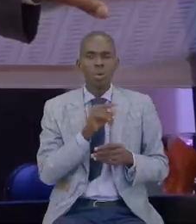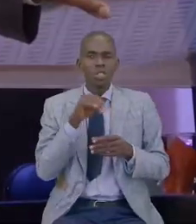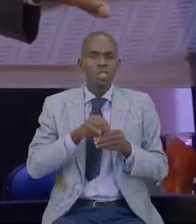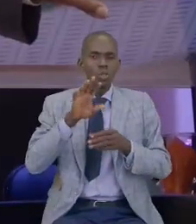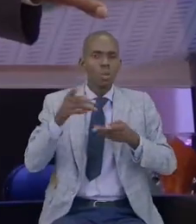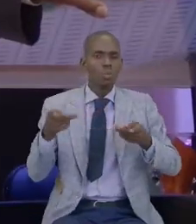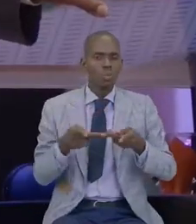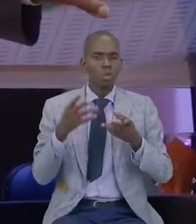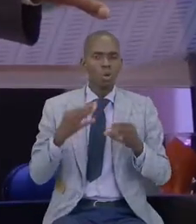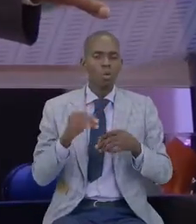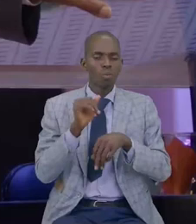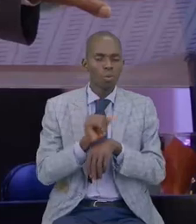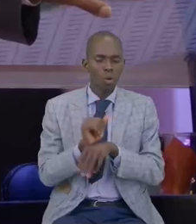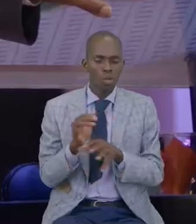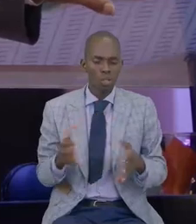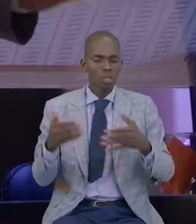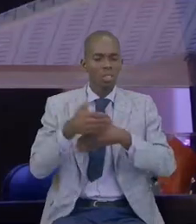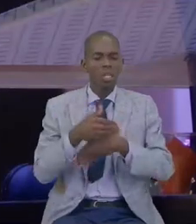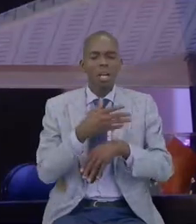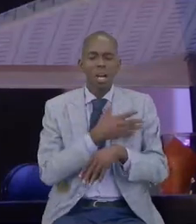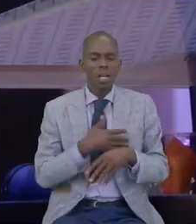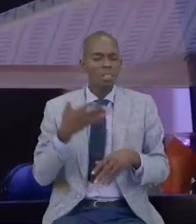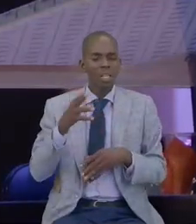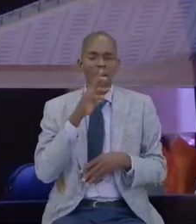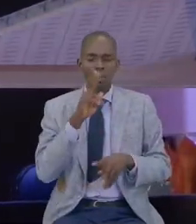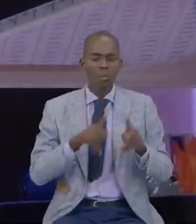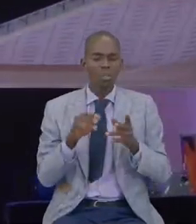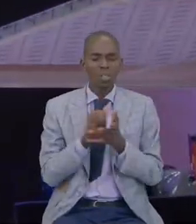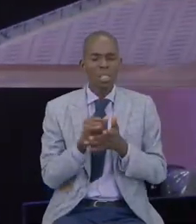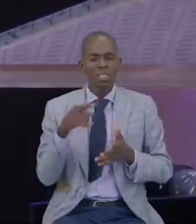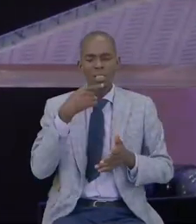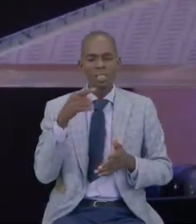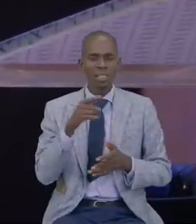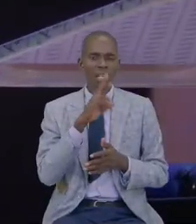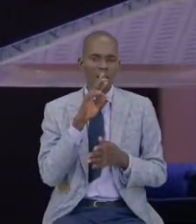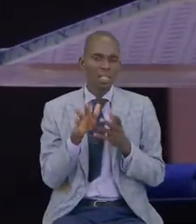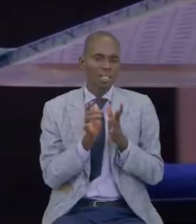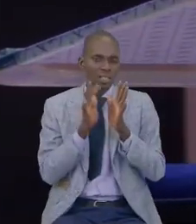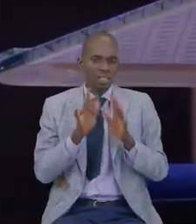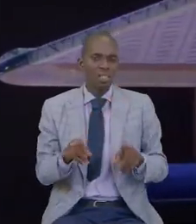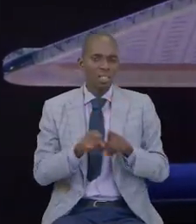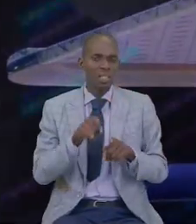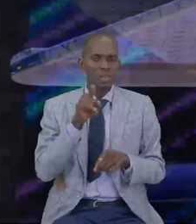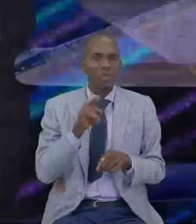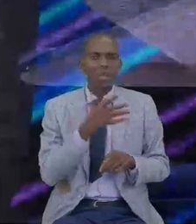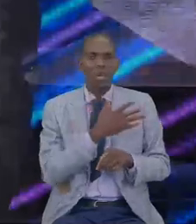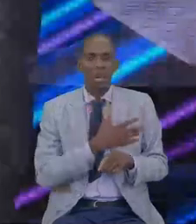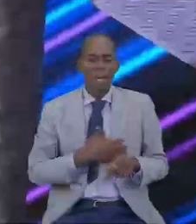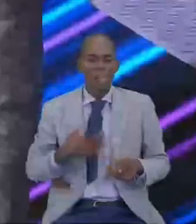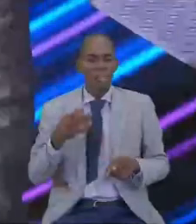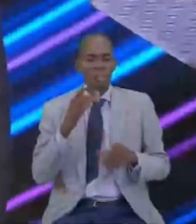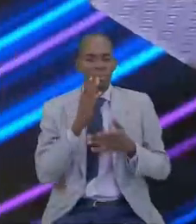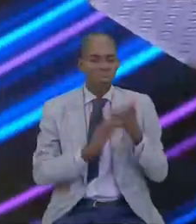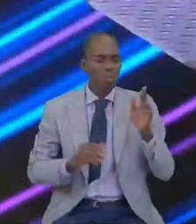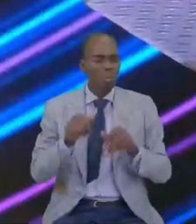suis chrétien, je peux aller dans cette direction, dans ta communauté. Quand tu vois les autres, je suis chrétien, je ne peux pas faire ceci.